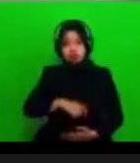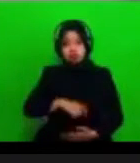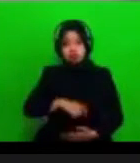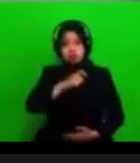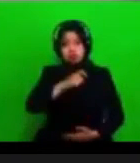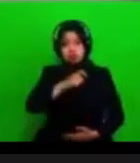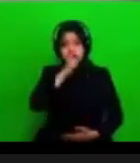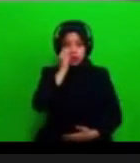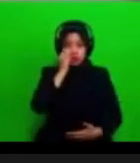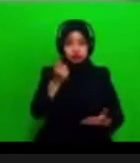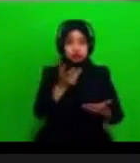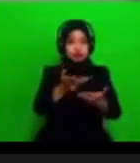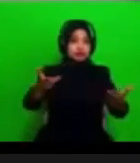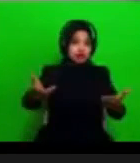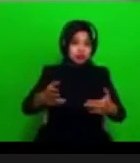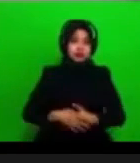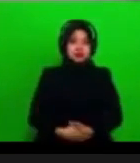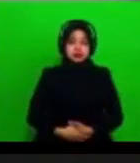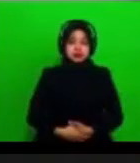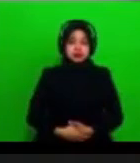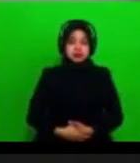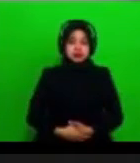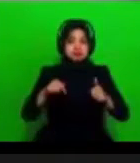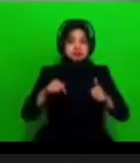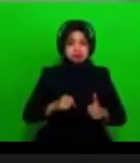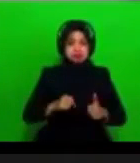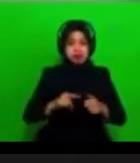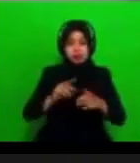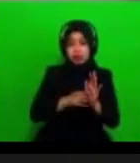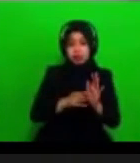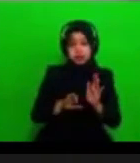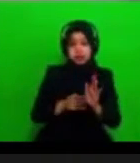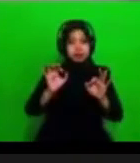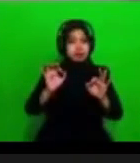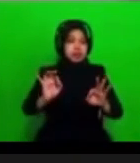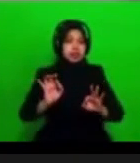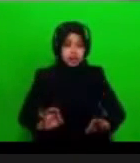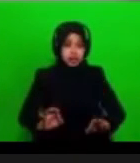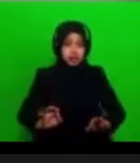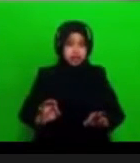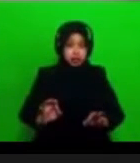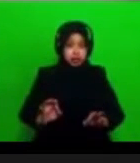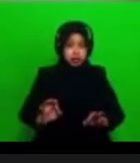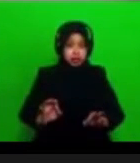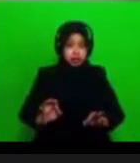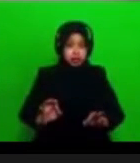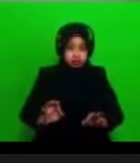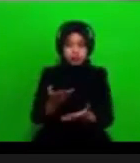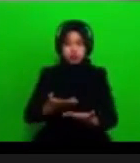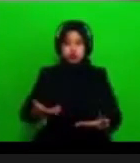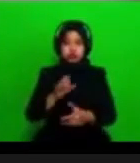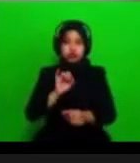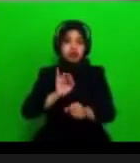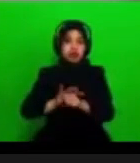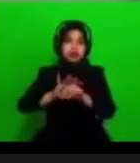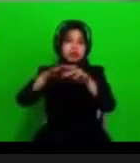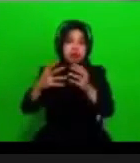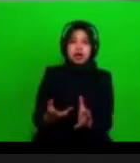Bu hadirin yang berbahagia, untuk menjawab permasalahan pendidikan di era pandemi